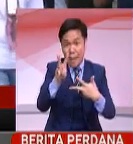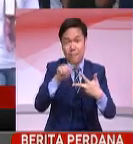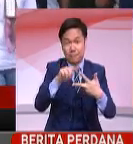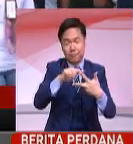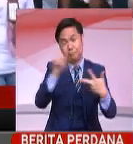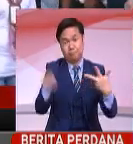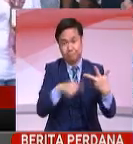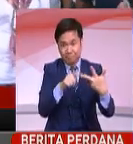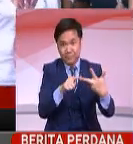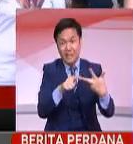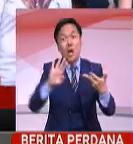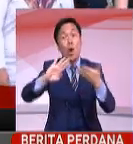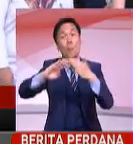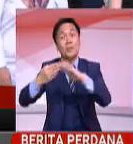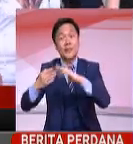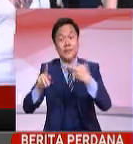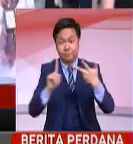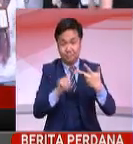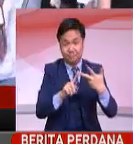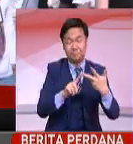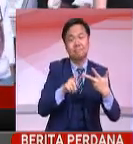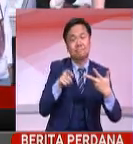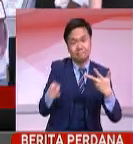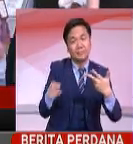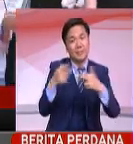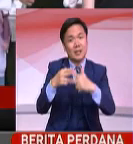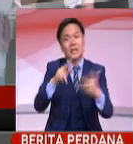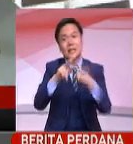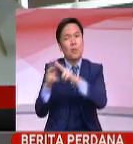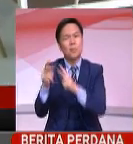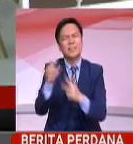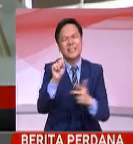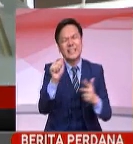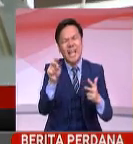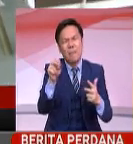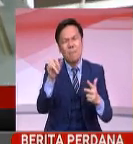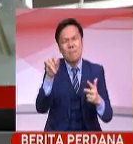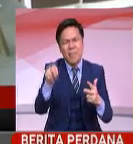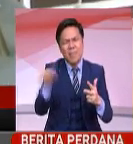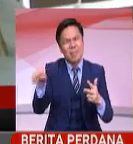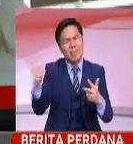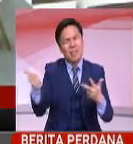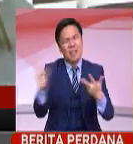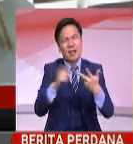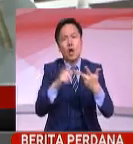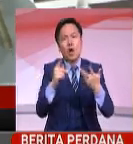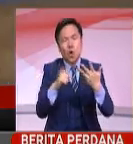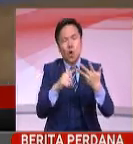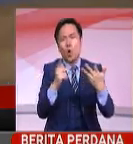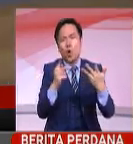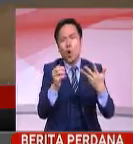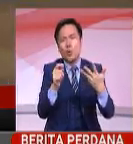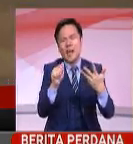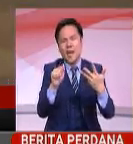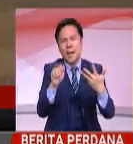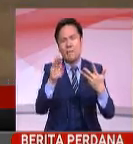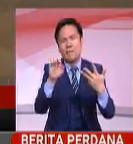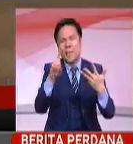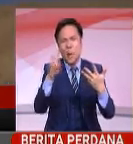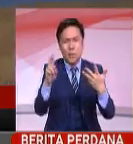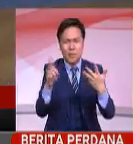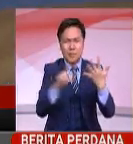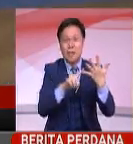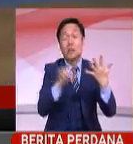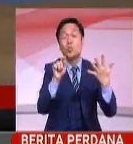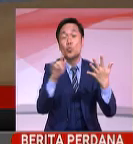Kluster berkaitan komuniti turut dilaporkan melibatkan kluster Kampung Samin, daerah Sipitang, Kota Belud dan juga Tuaran selain